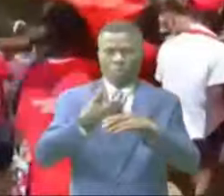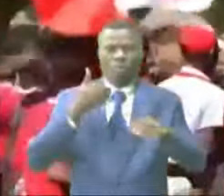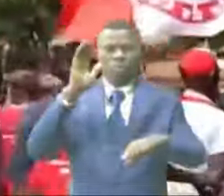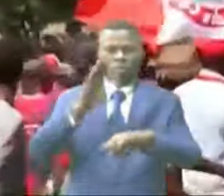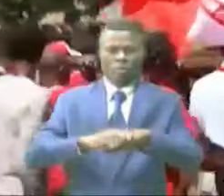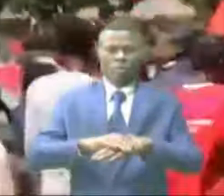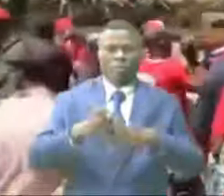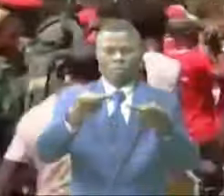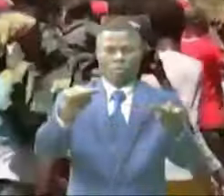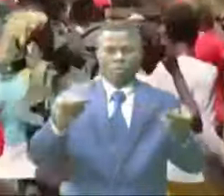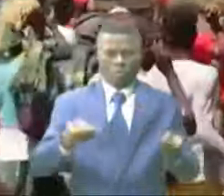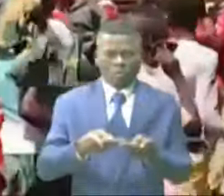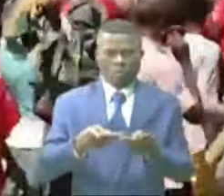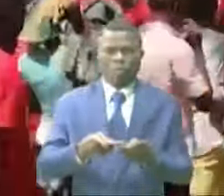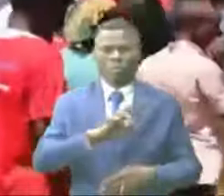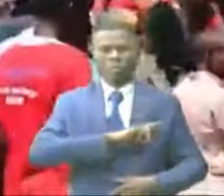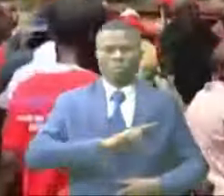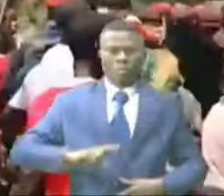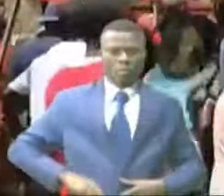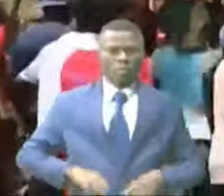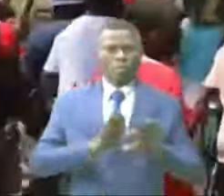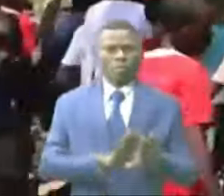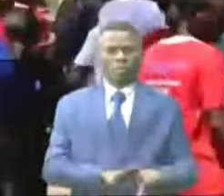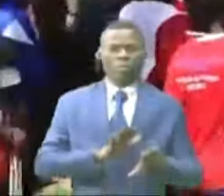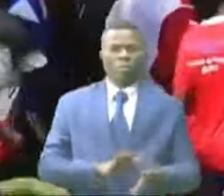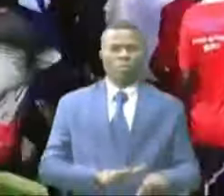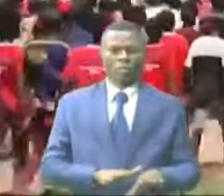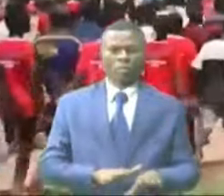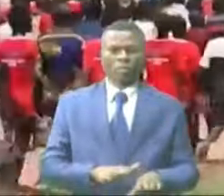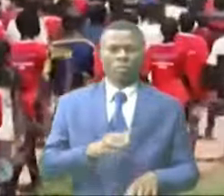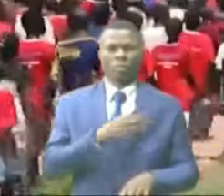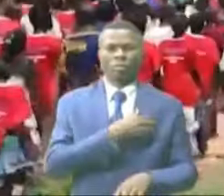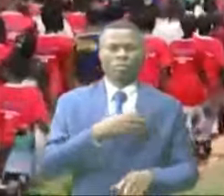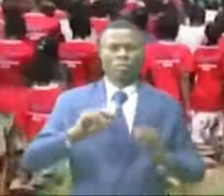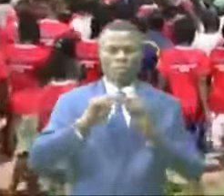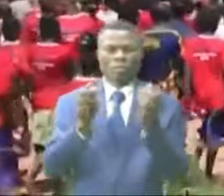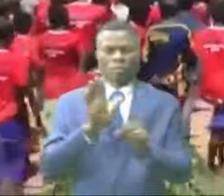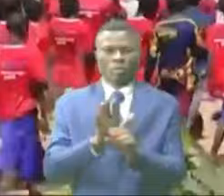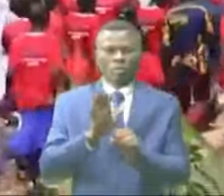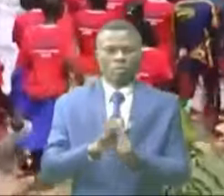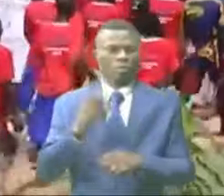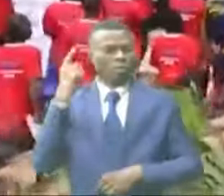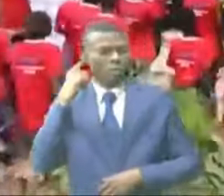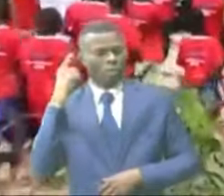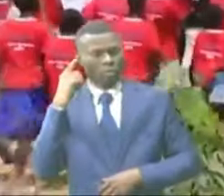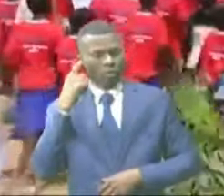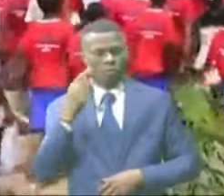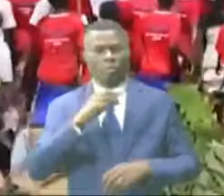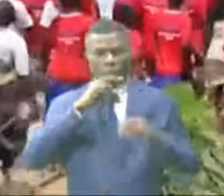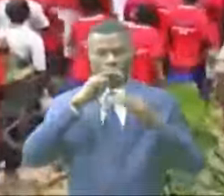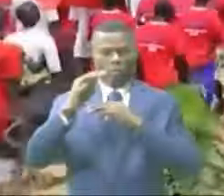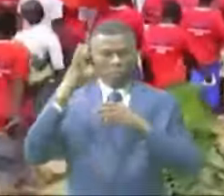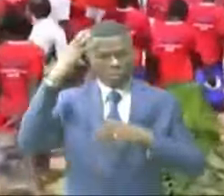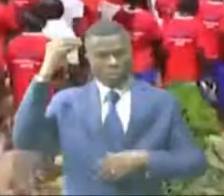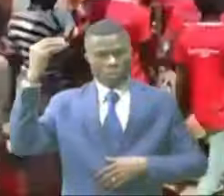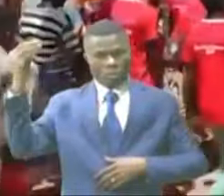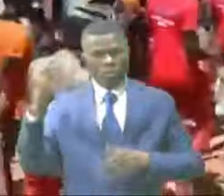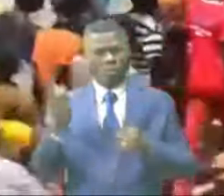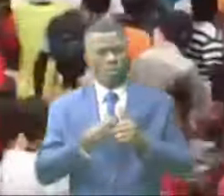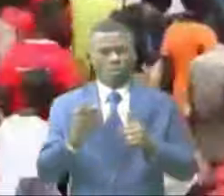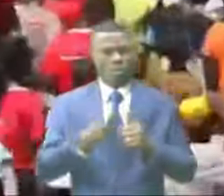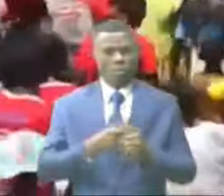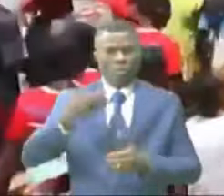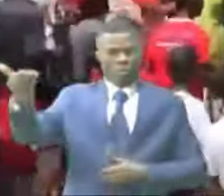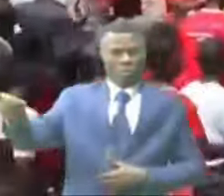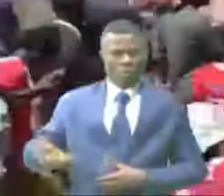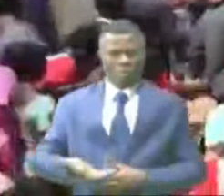d'atteindre la cour royale où il était attendu par une marée humaine venue pour écouter son message d'espoir et surtout de recevoir